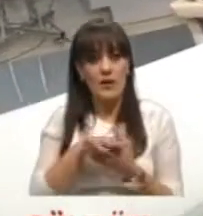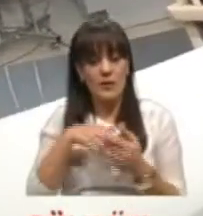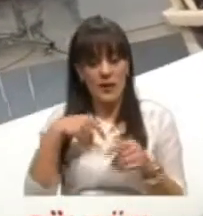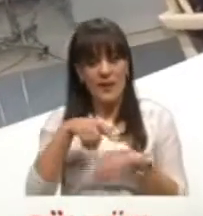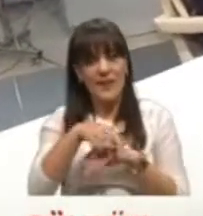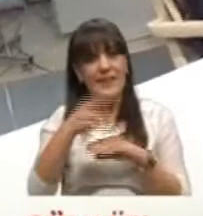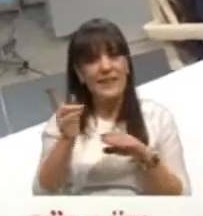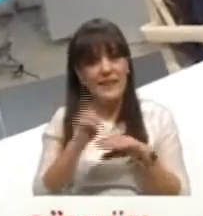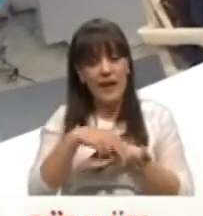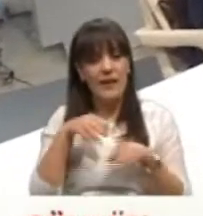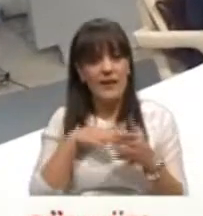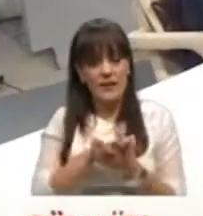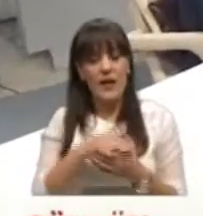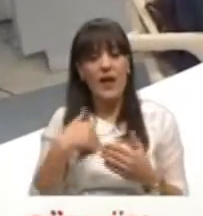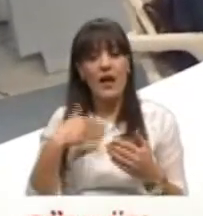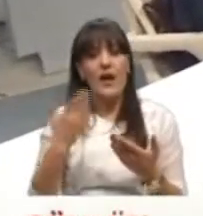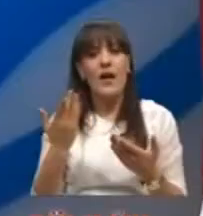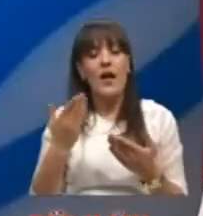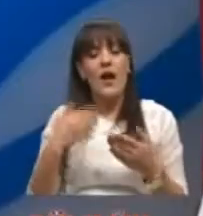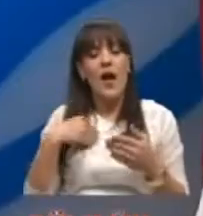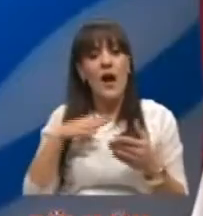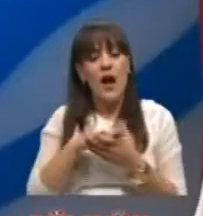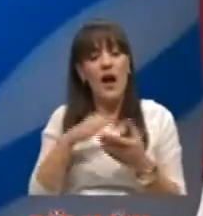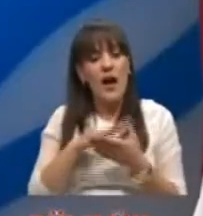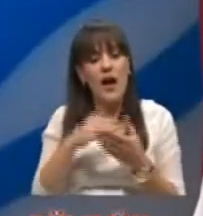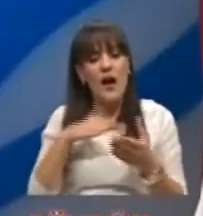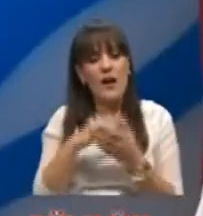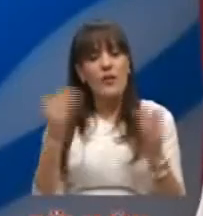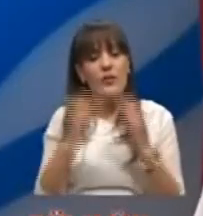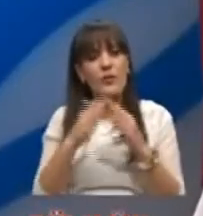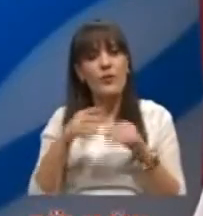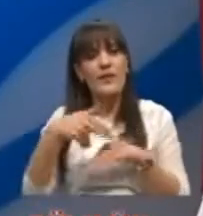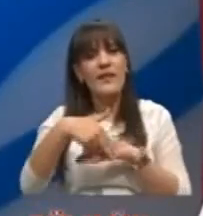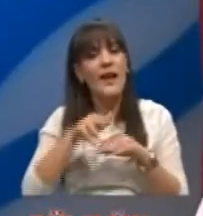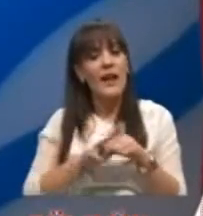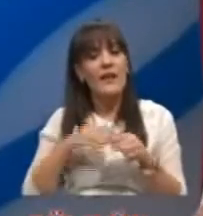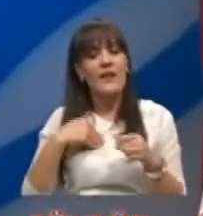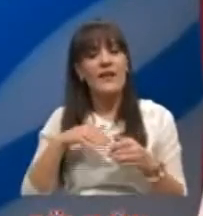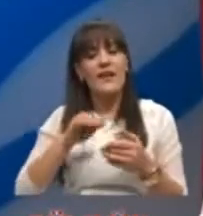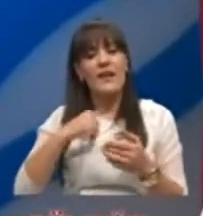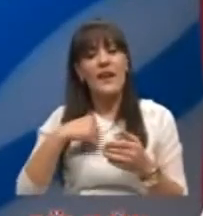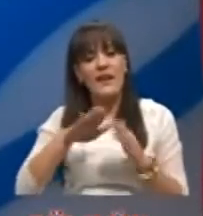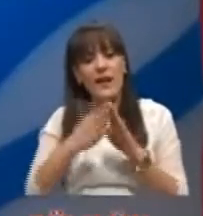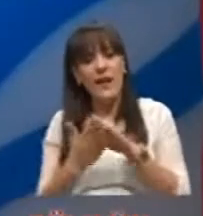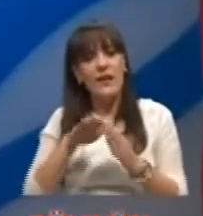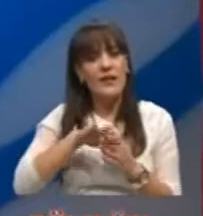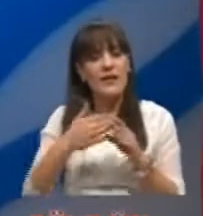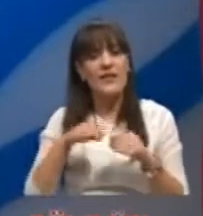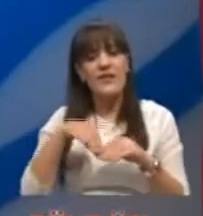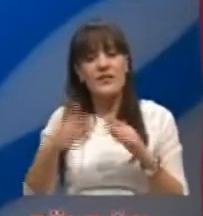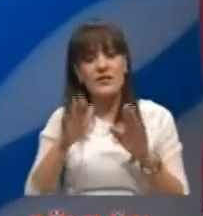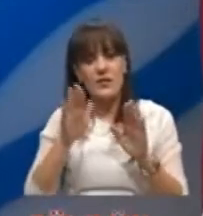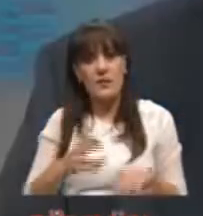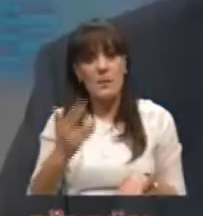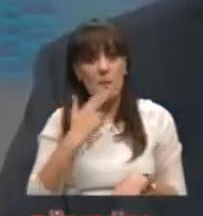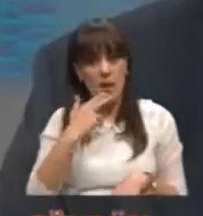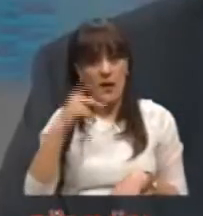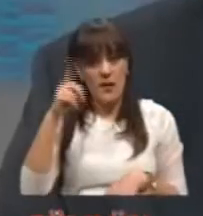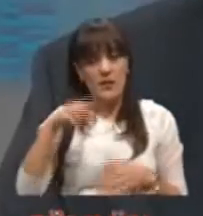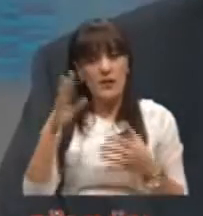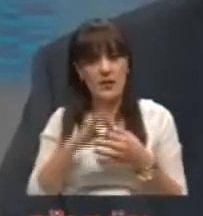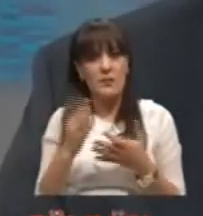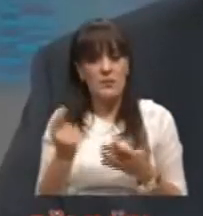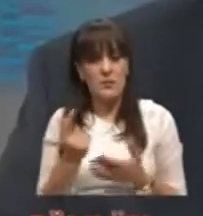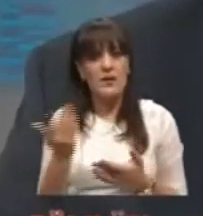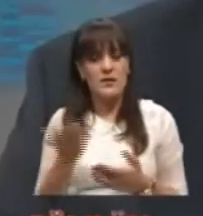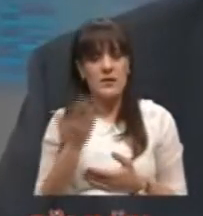işte ayağımıza uygun ayakkabı, terlik daha doğrusu. Ne kadar önemli değil mi? Böyle yan basmalar, ters basmalar, dışında kalmalar. Bayanlarla ilgili